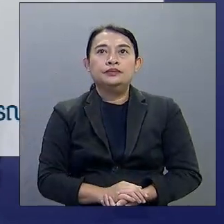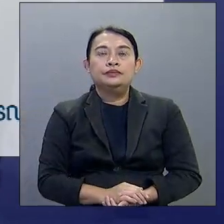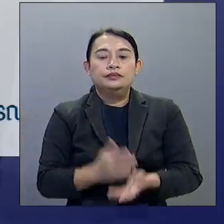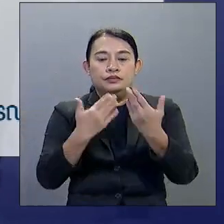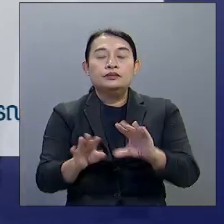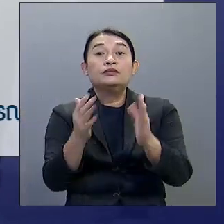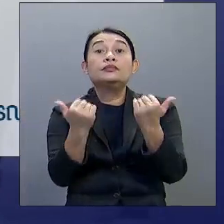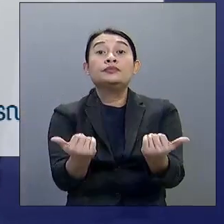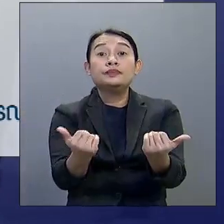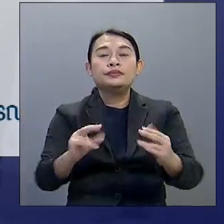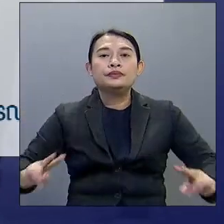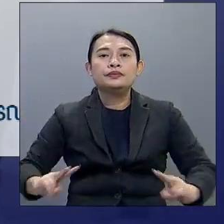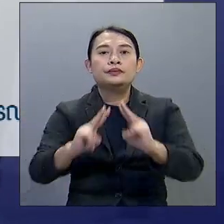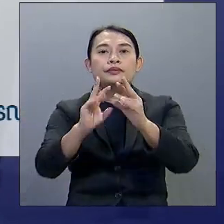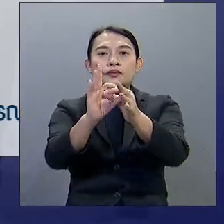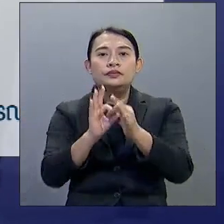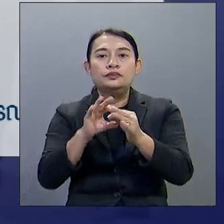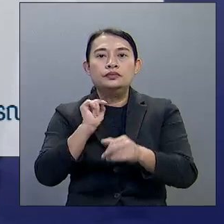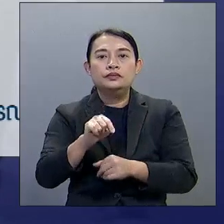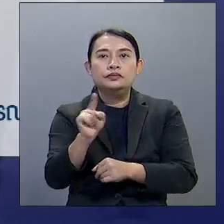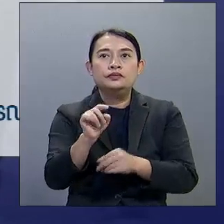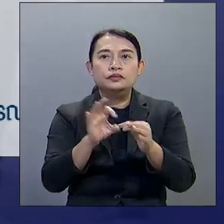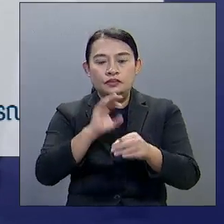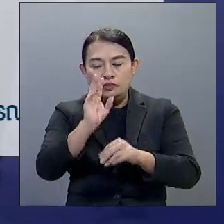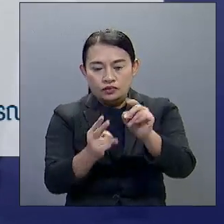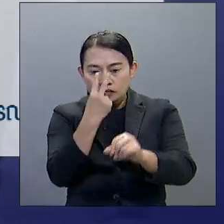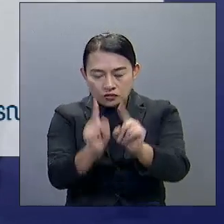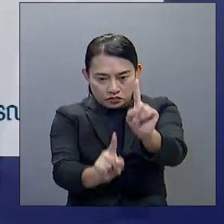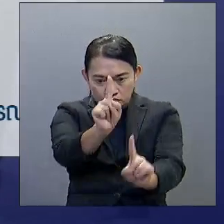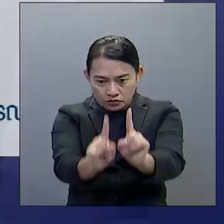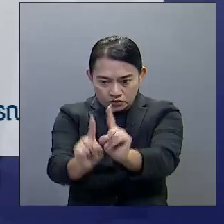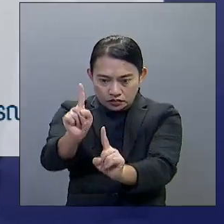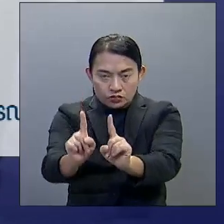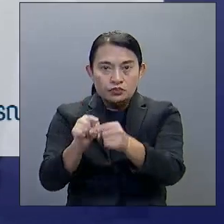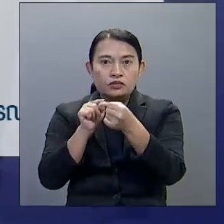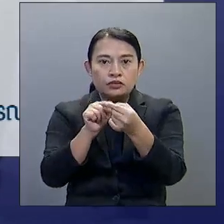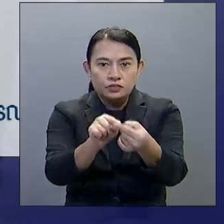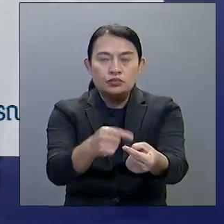ต่ในช่วงเวลานี้ทางกระทรวงที่เกี่ยวข้องเขาบอกว่าจะประเมินมาตรการกันอย่างต่อเนื่องด้วยเช่นเดียวกันนะคะ